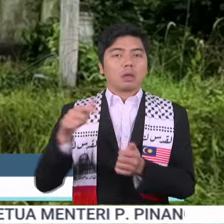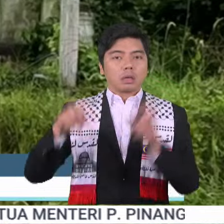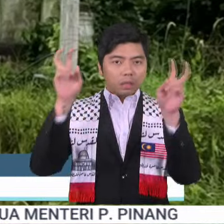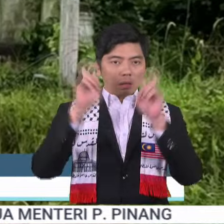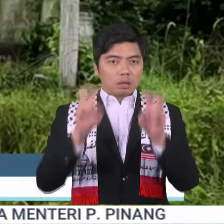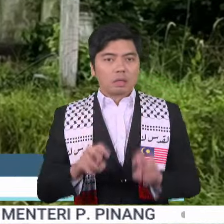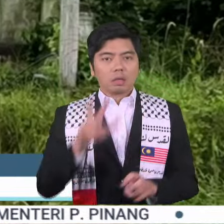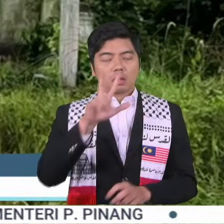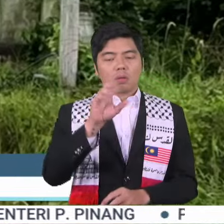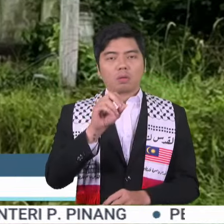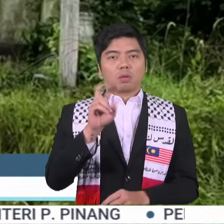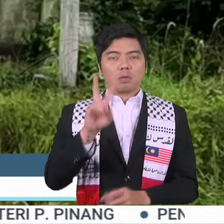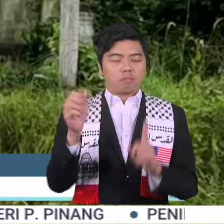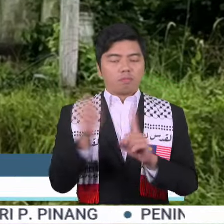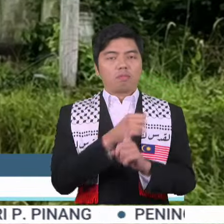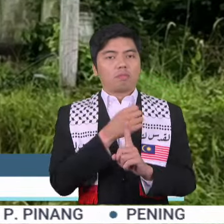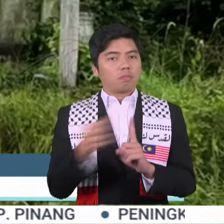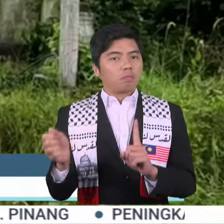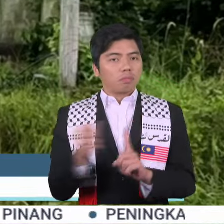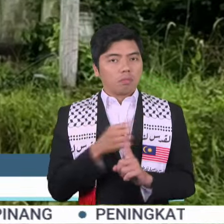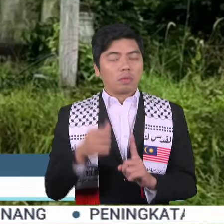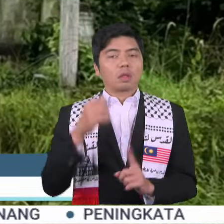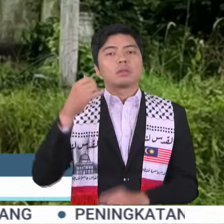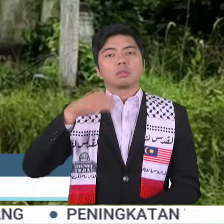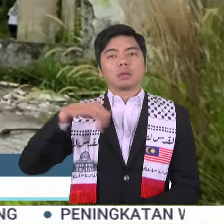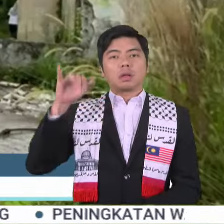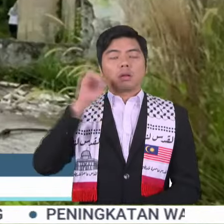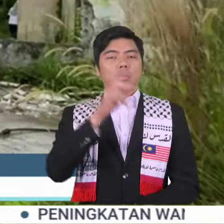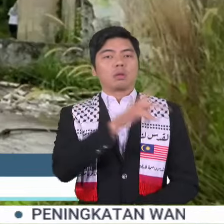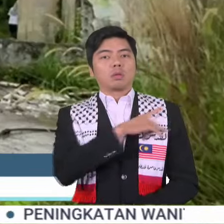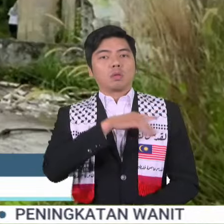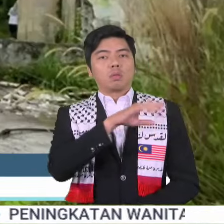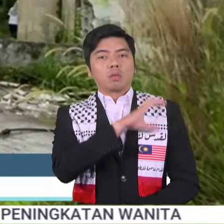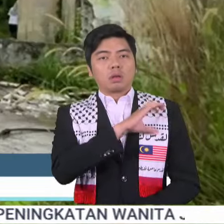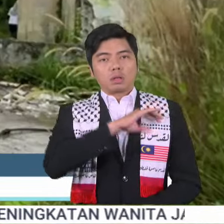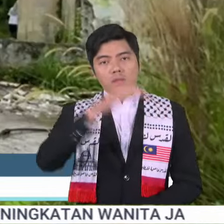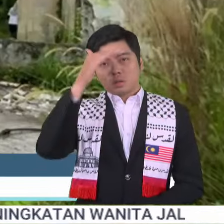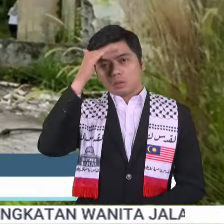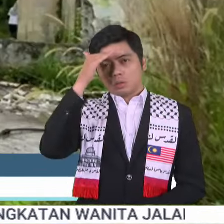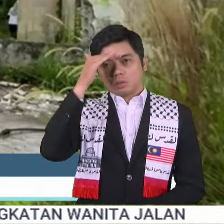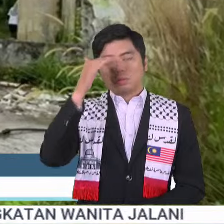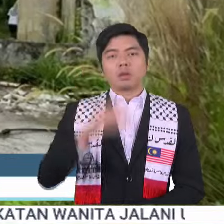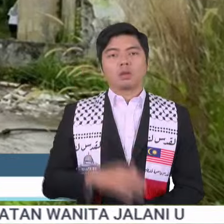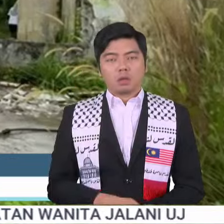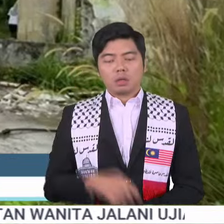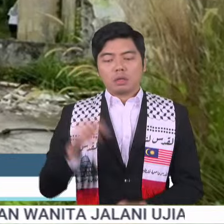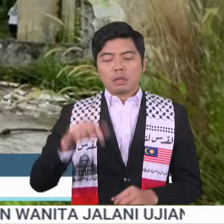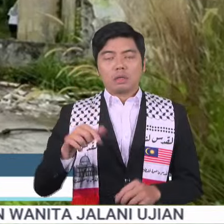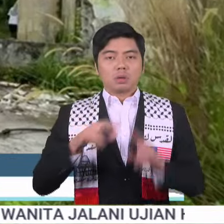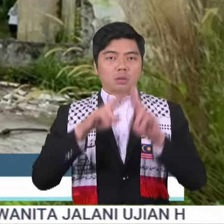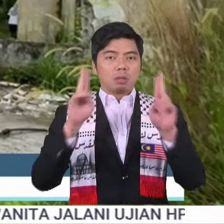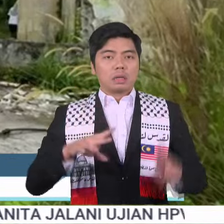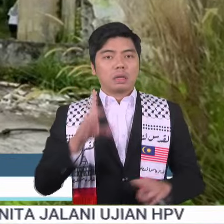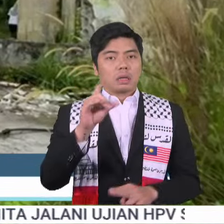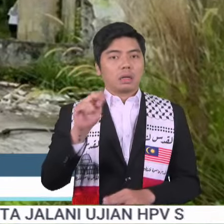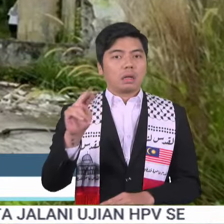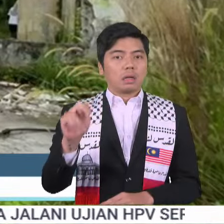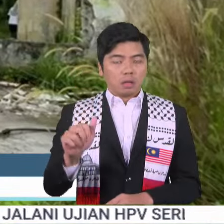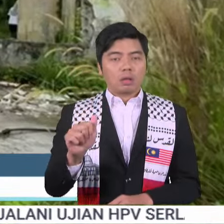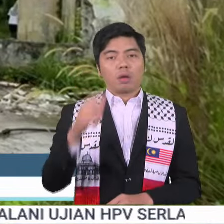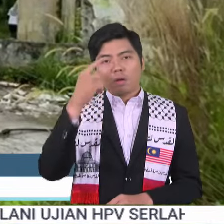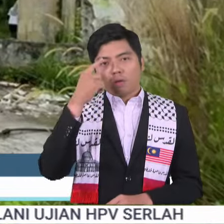seksyen 302 kanun keseksaan semalam ketua polis Johor Datuk kamarul zaman Mamad berkata ujian DNA akan dilakukan bagi